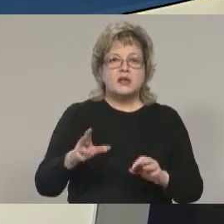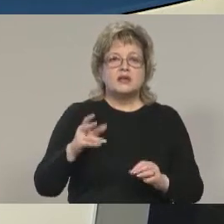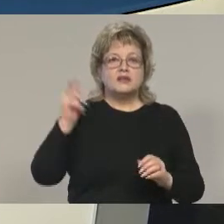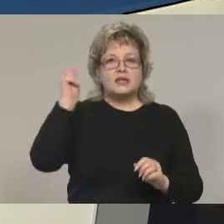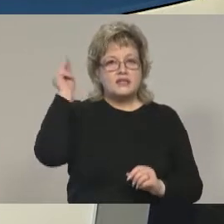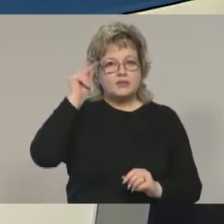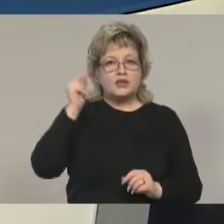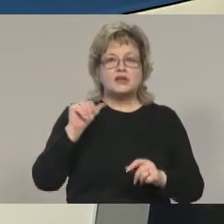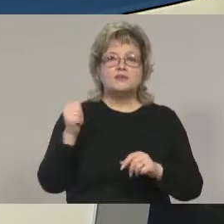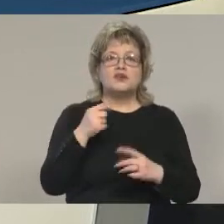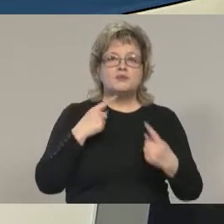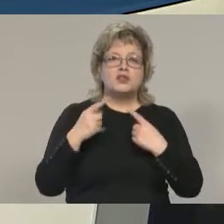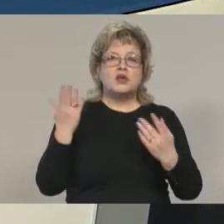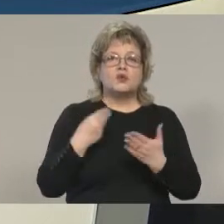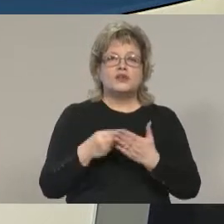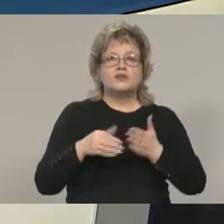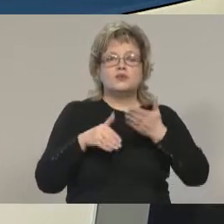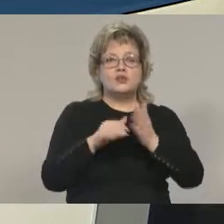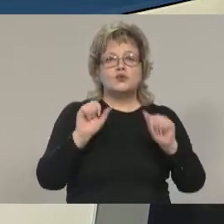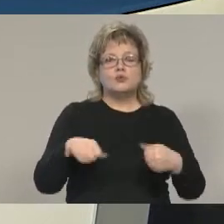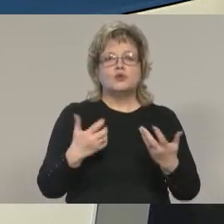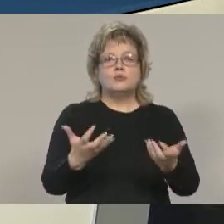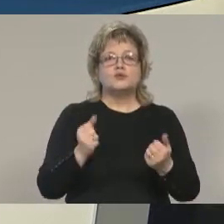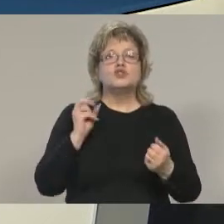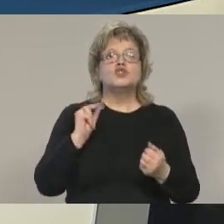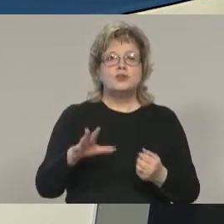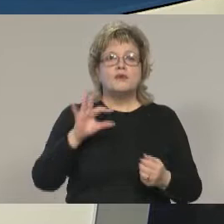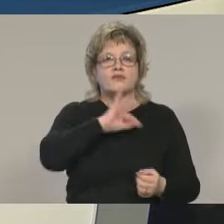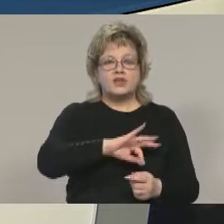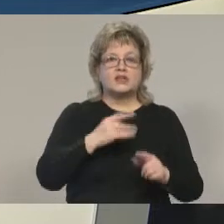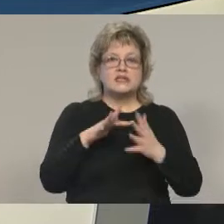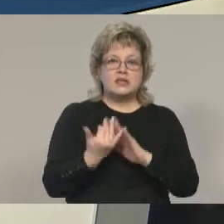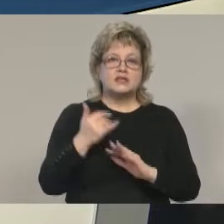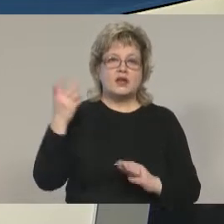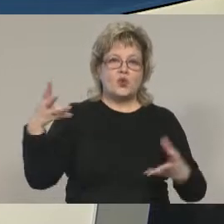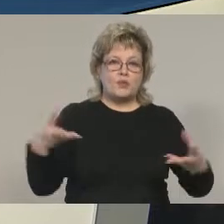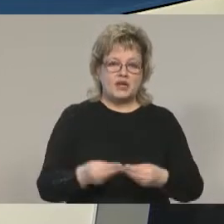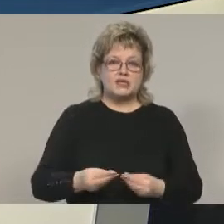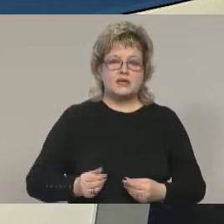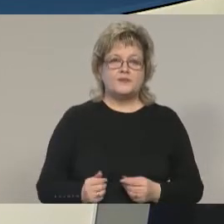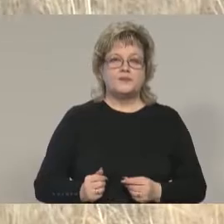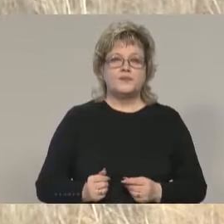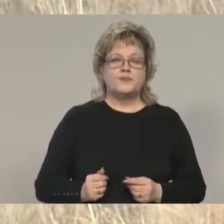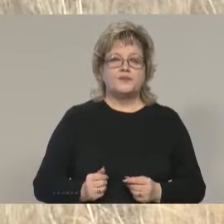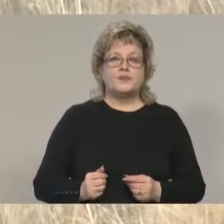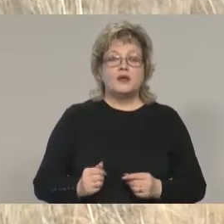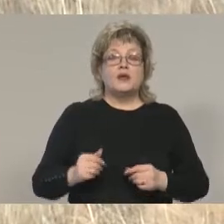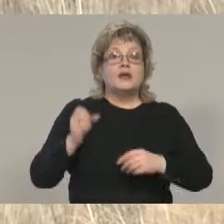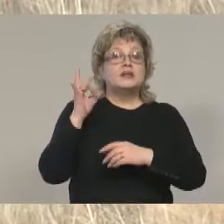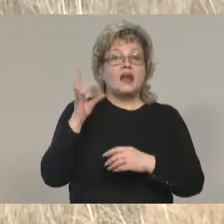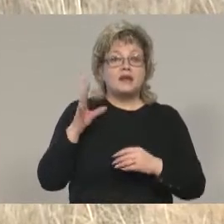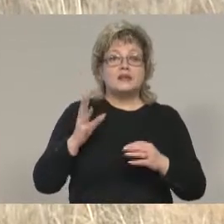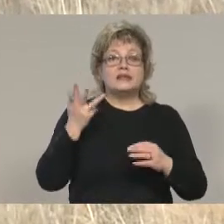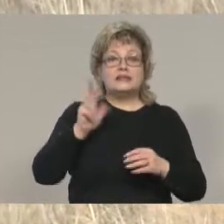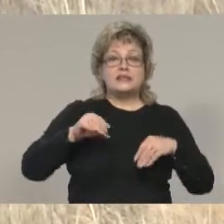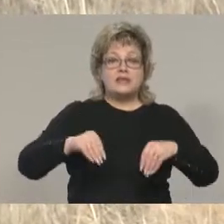фермерами обсуждают, какую финансовую поддержку они могут получить и чем выгодна сельская кооперация. Трактор,